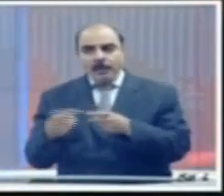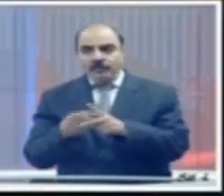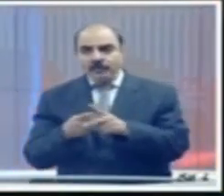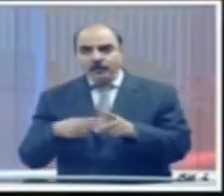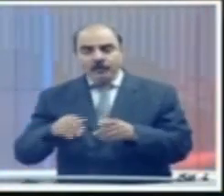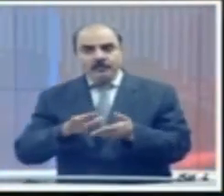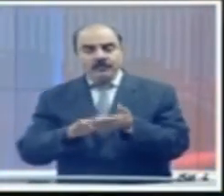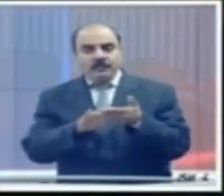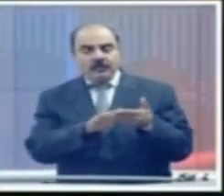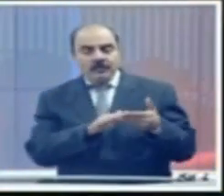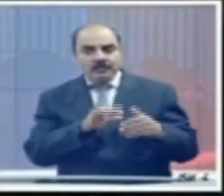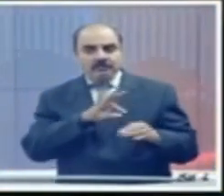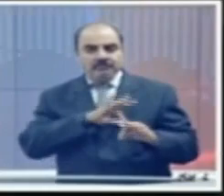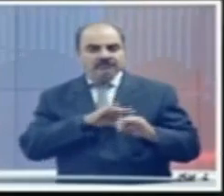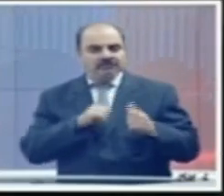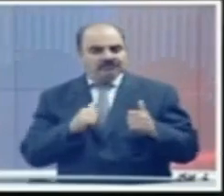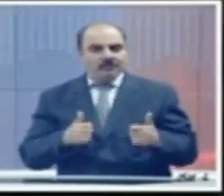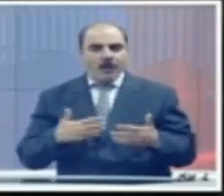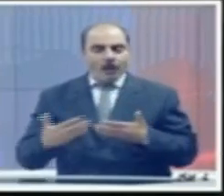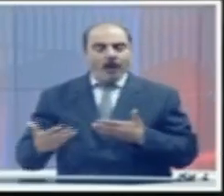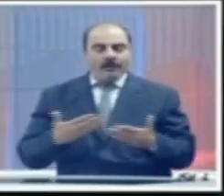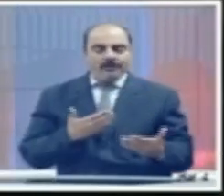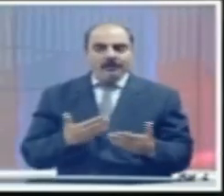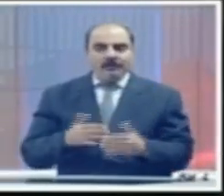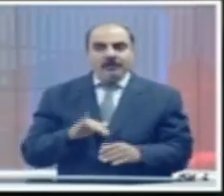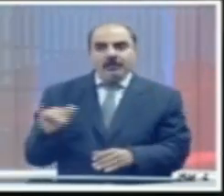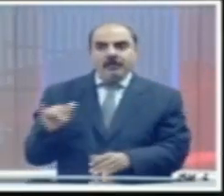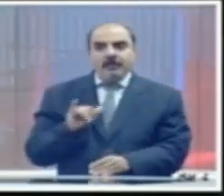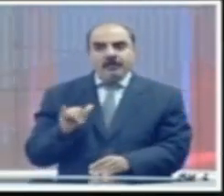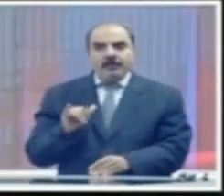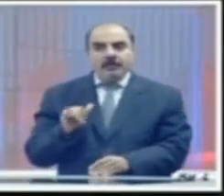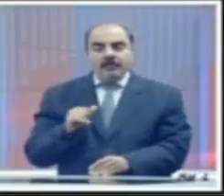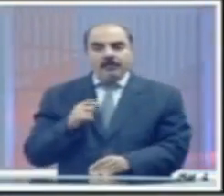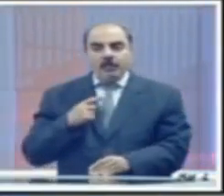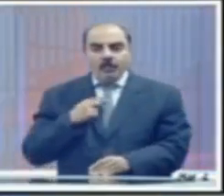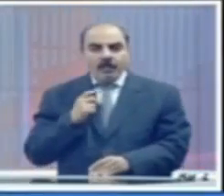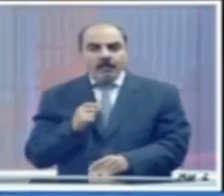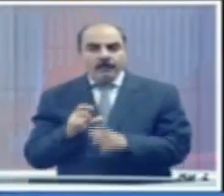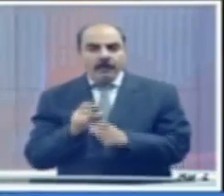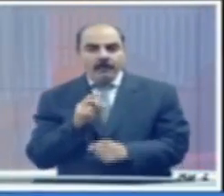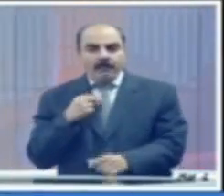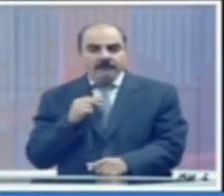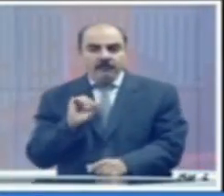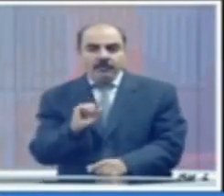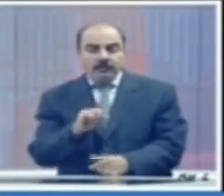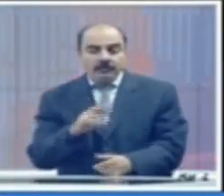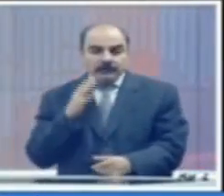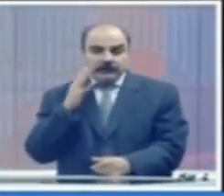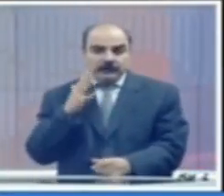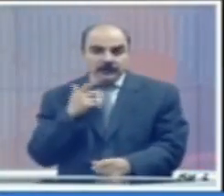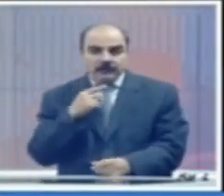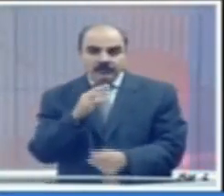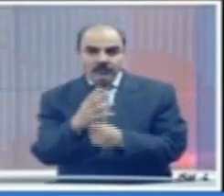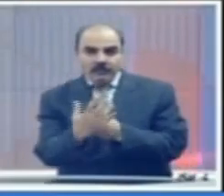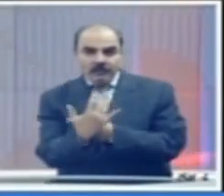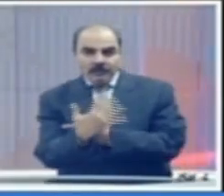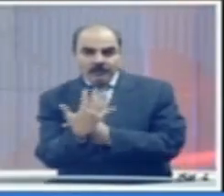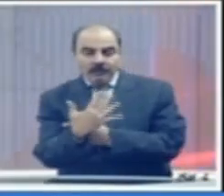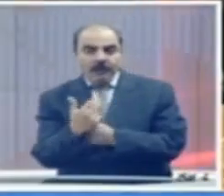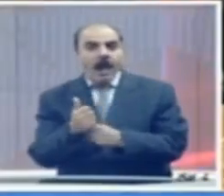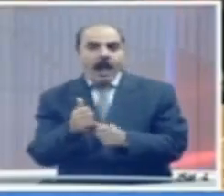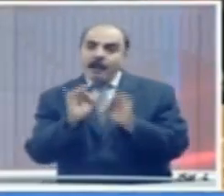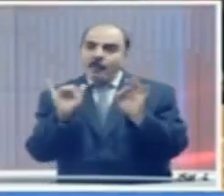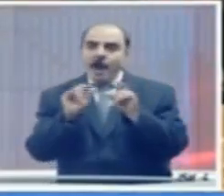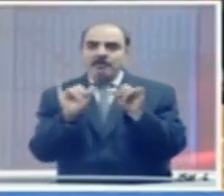يعني خدمة العملاء، لأن أهم حاجة ثقة العميل اللي حاطط فلوسه في البنك دي مهمة